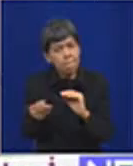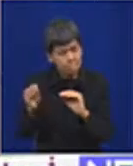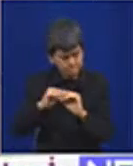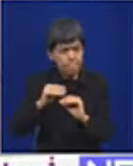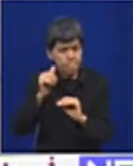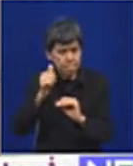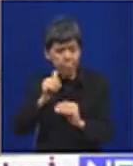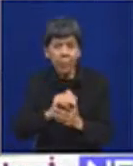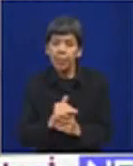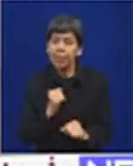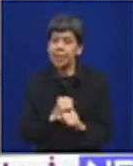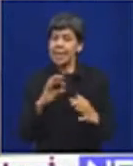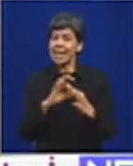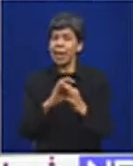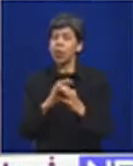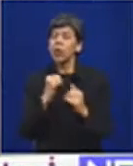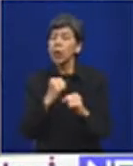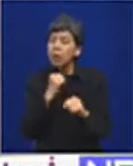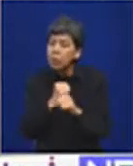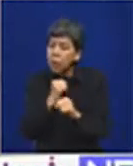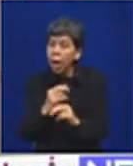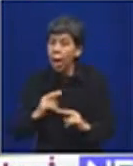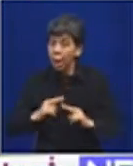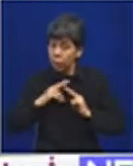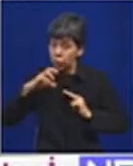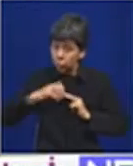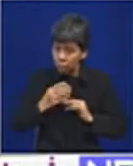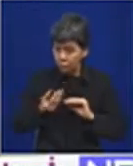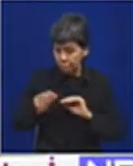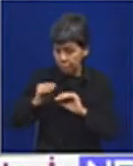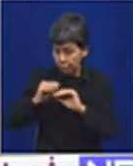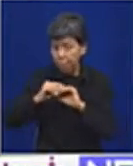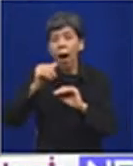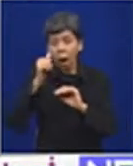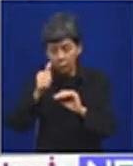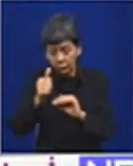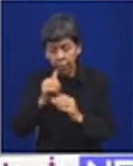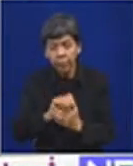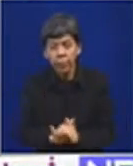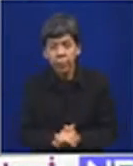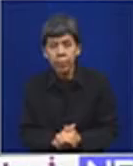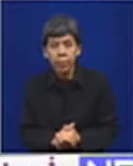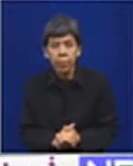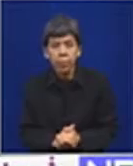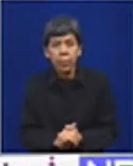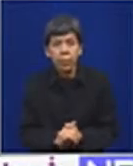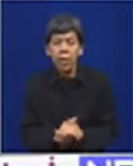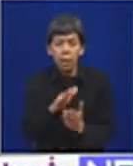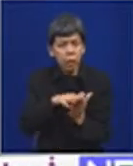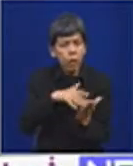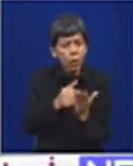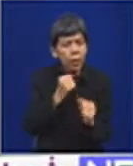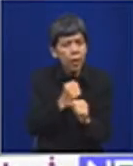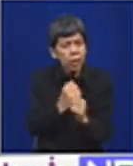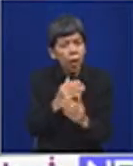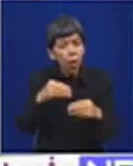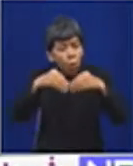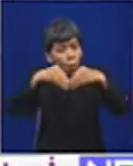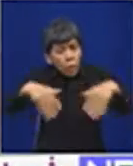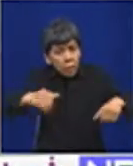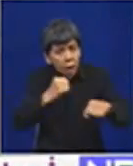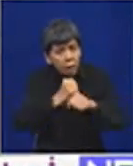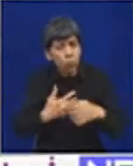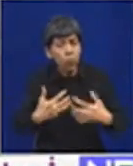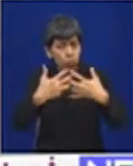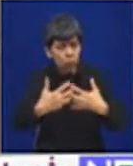ขึ้นซึ่งจะส่งผลให้ความเชื่อมั่นภาคเอกชนปรับตัวสูงขึ้นตามมาขณะที่นโยบายการปรับโครงสร้างภาคอุ